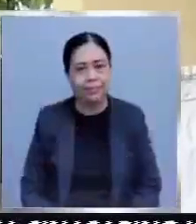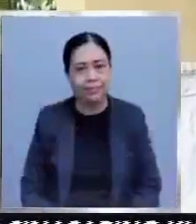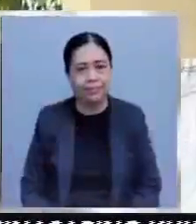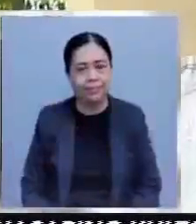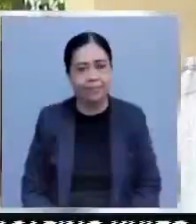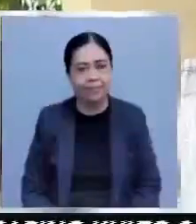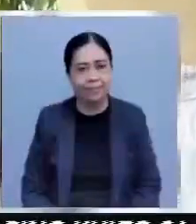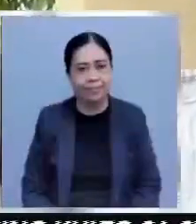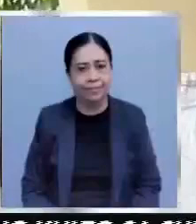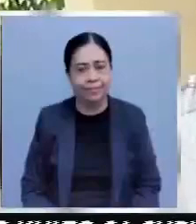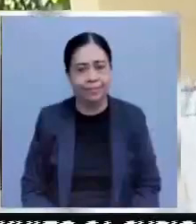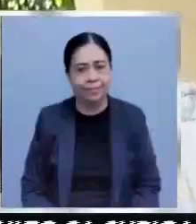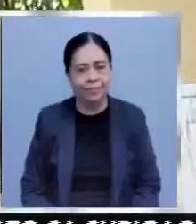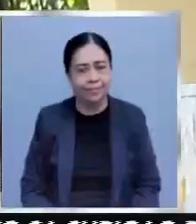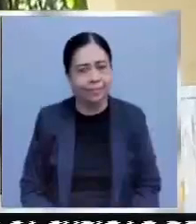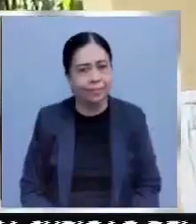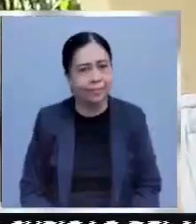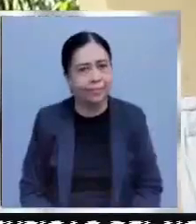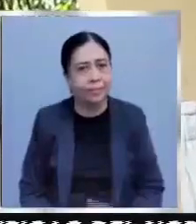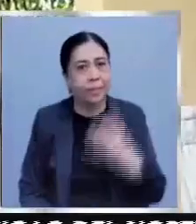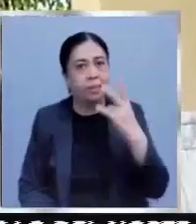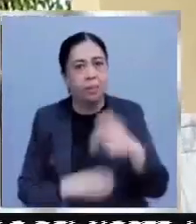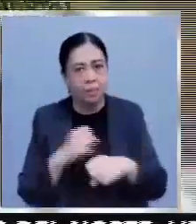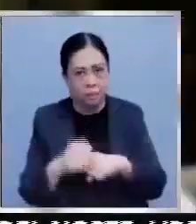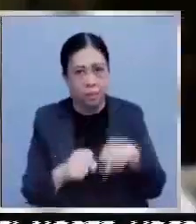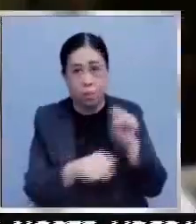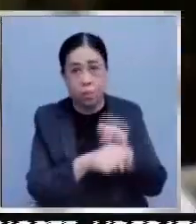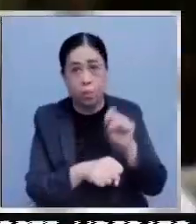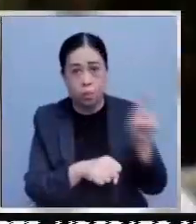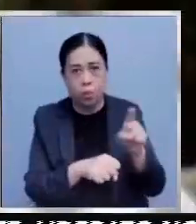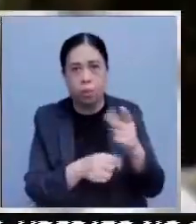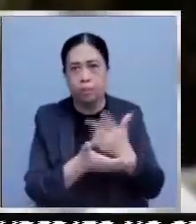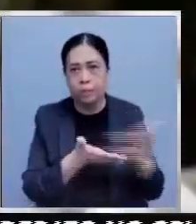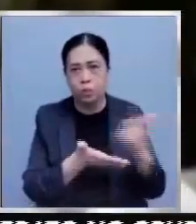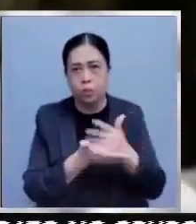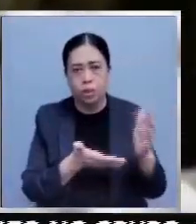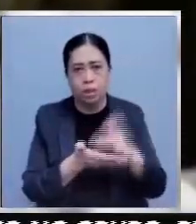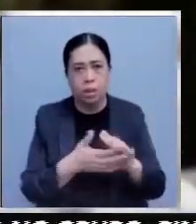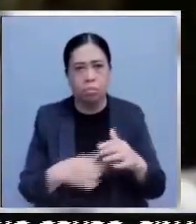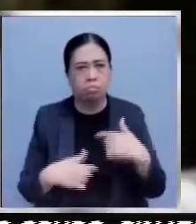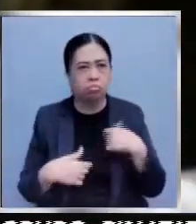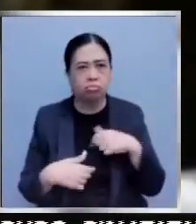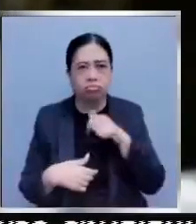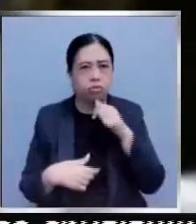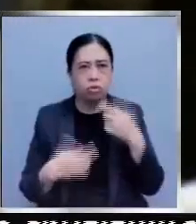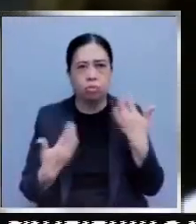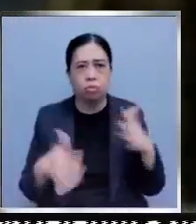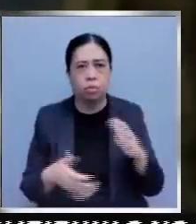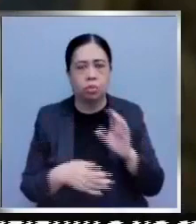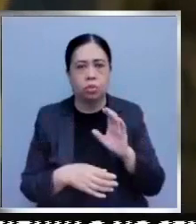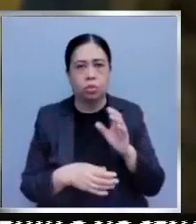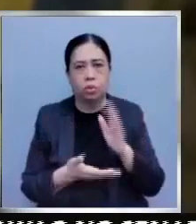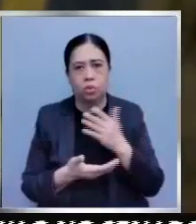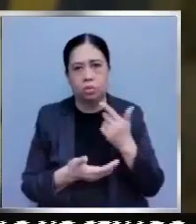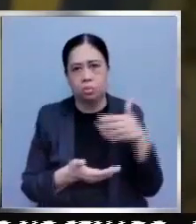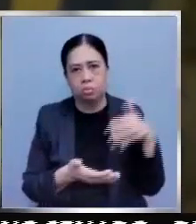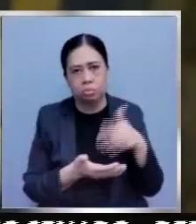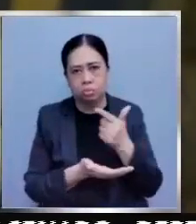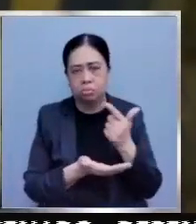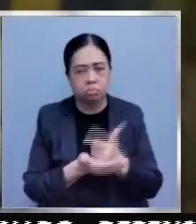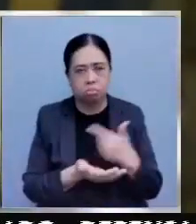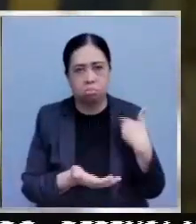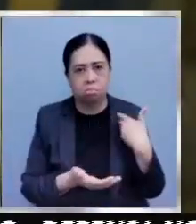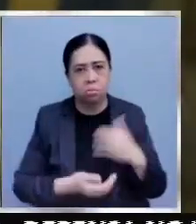pulido pitong taon ng basurero si Larry h naman po ako nakatapos ng pagaral